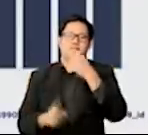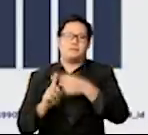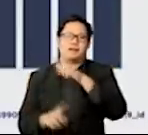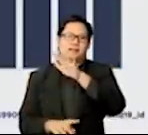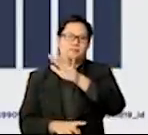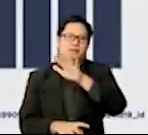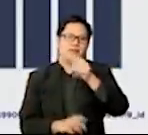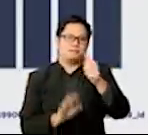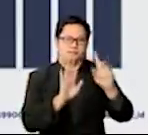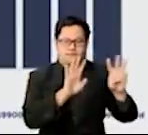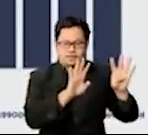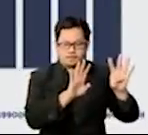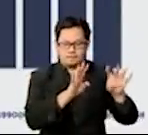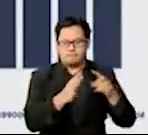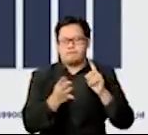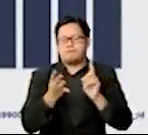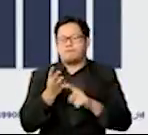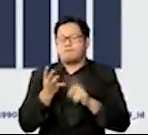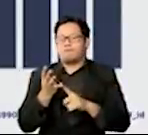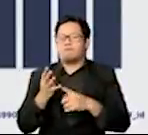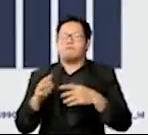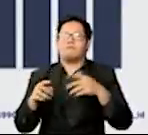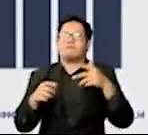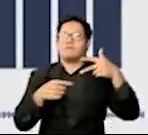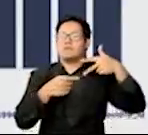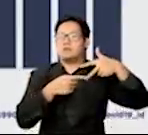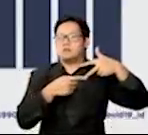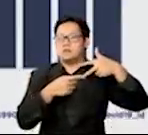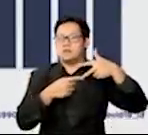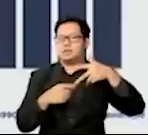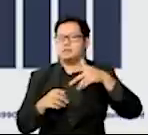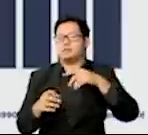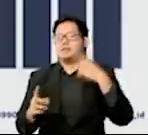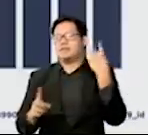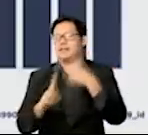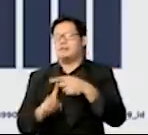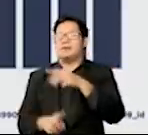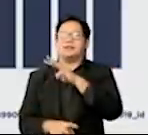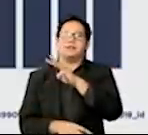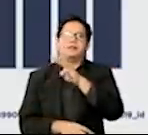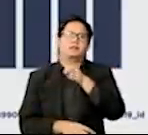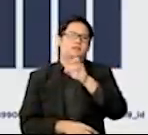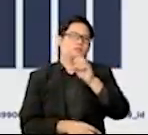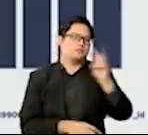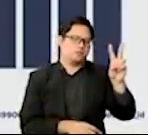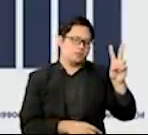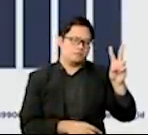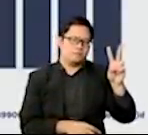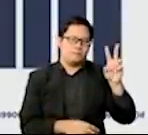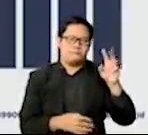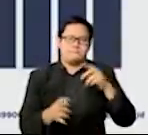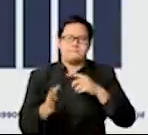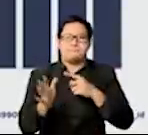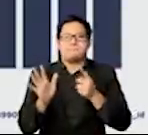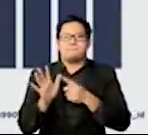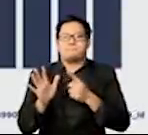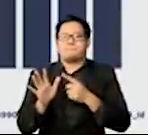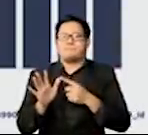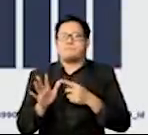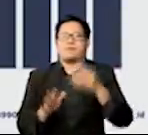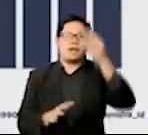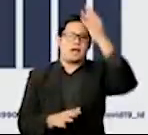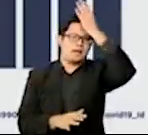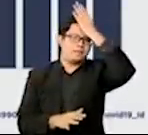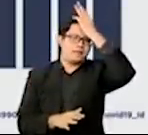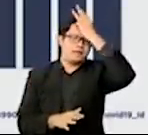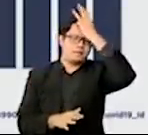yang keempat adalah Sulawesi Selatan sejumlah 302 dan yang kelima adalah Kalimantan